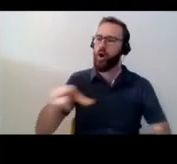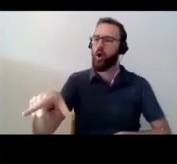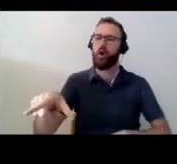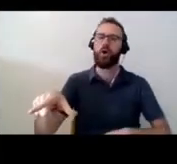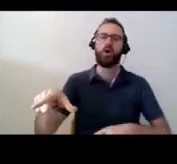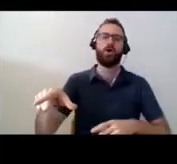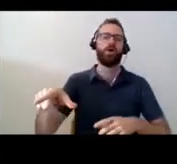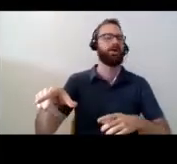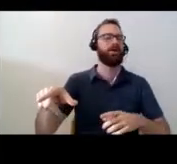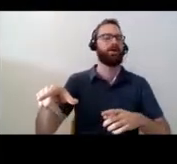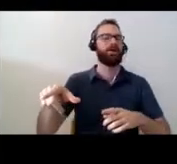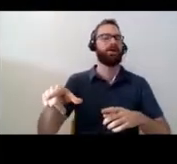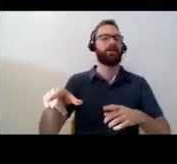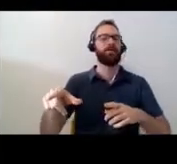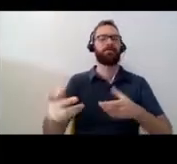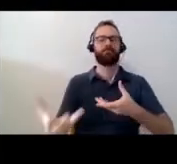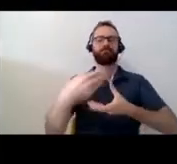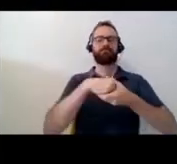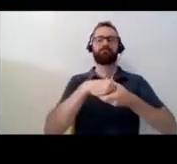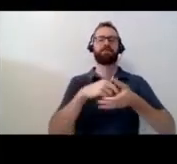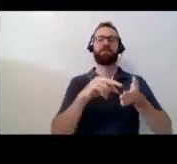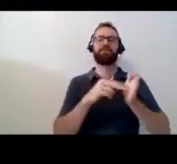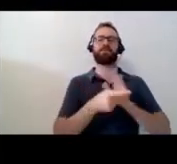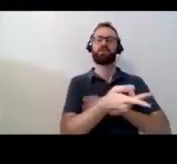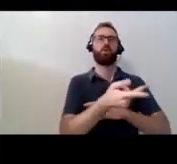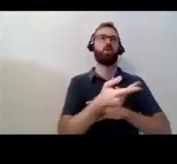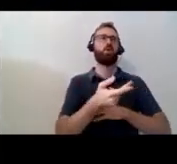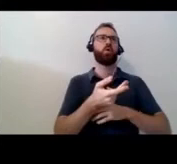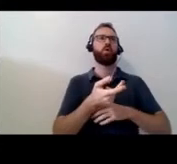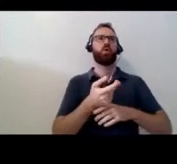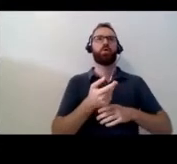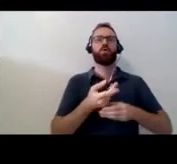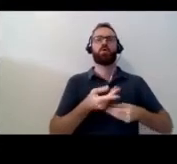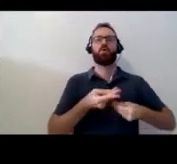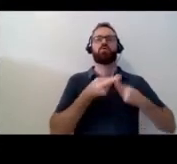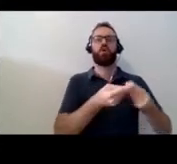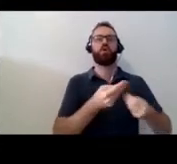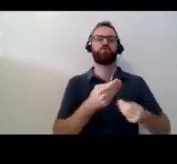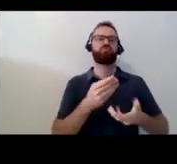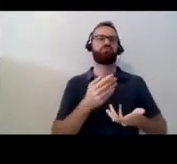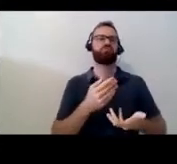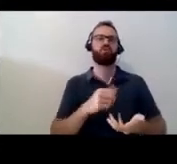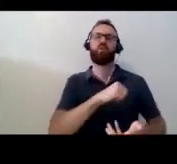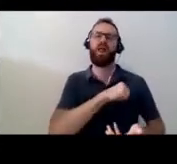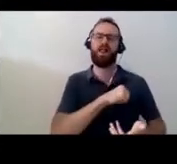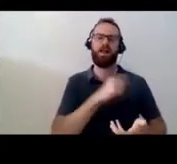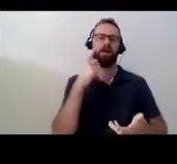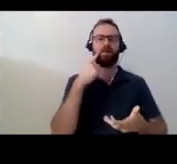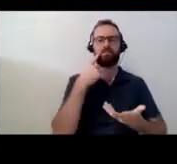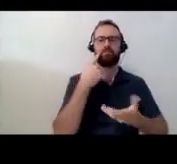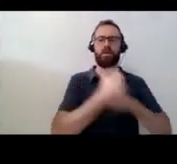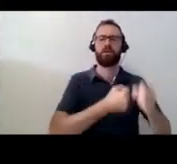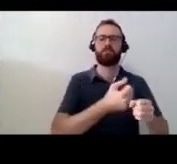une définition, une vision de la cruauté animale. Donc, en ce sens-là, pour moi, l'argument de la cohérence est peu